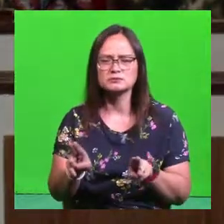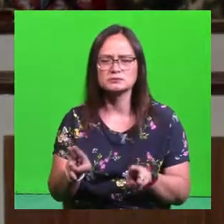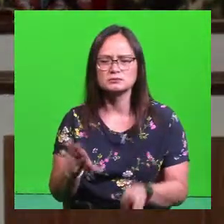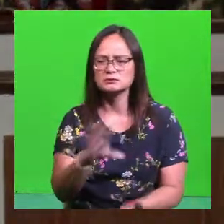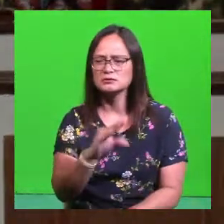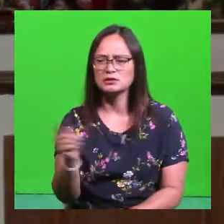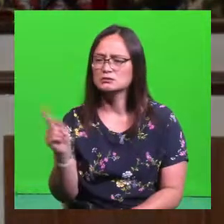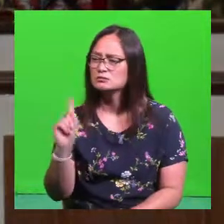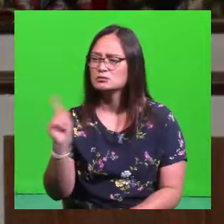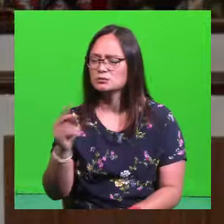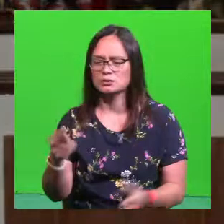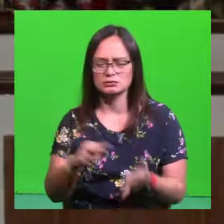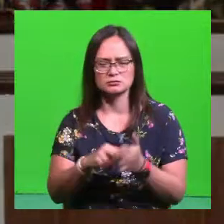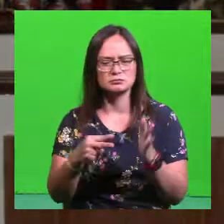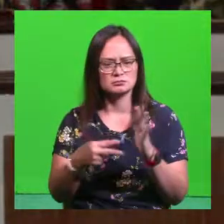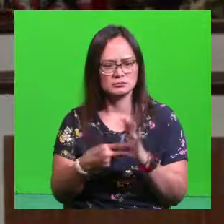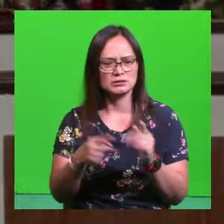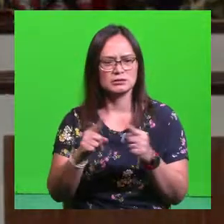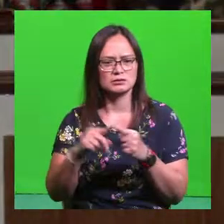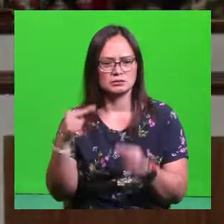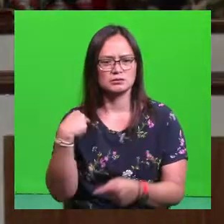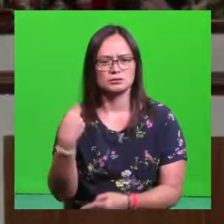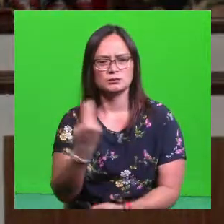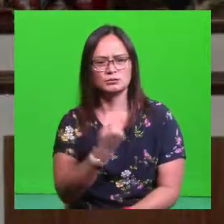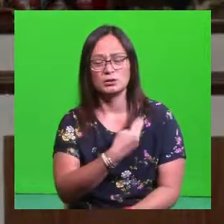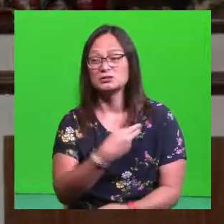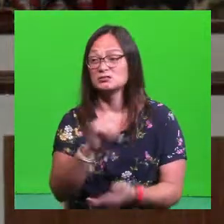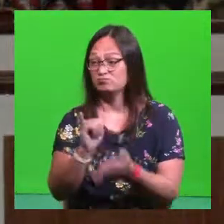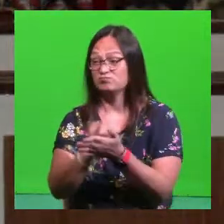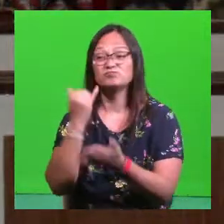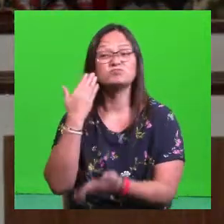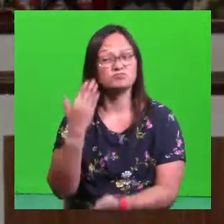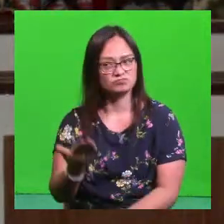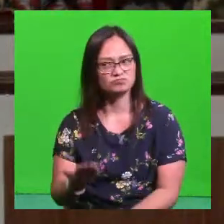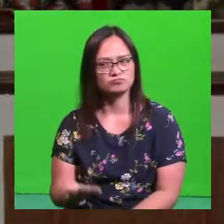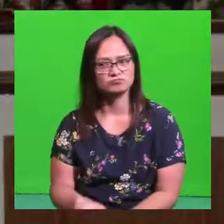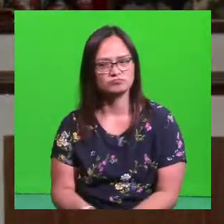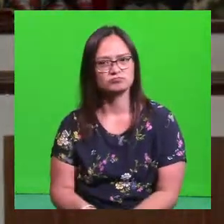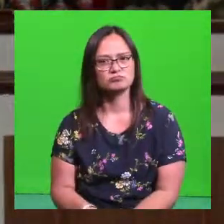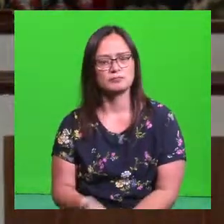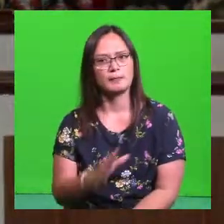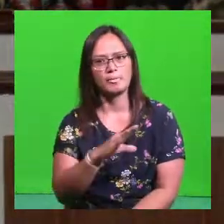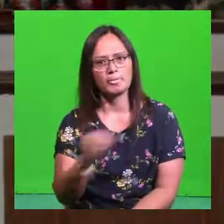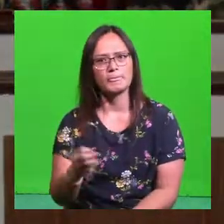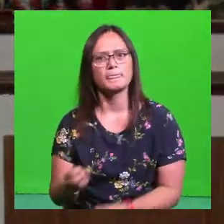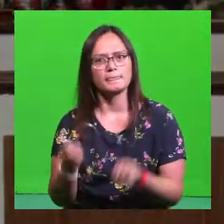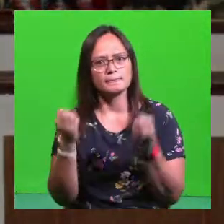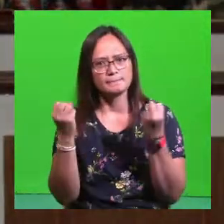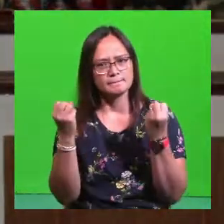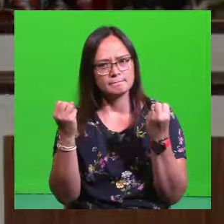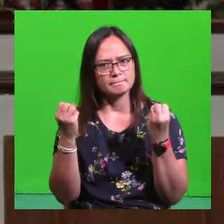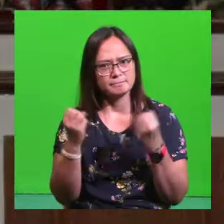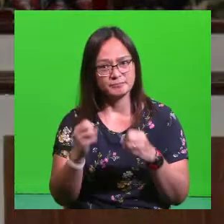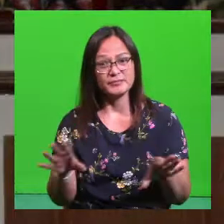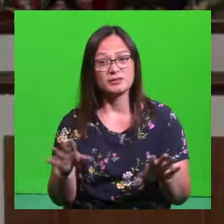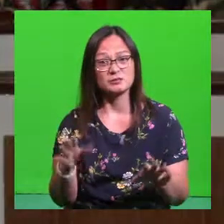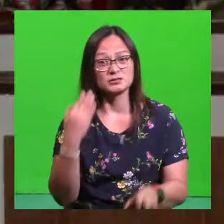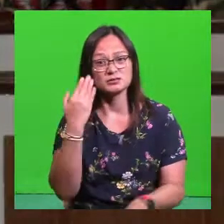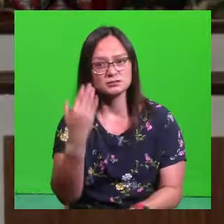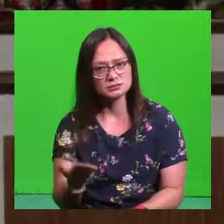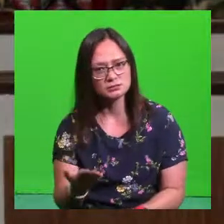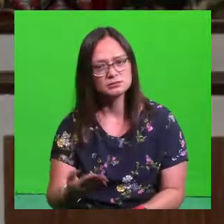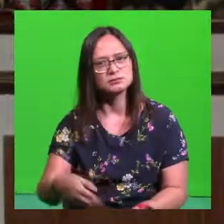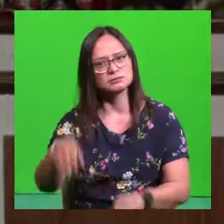atin ng kamatayang ito? At matapos siyang namatay sa krus ng Kalbaryo, ba't kinakailangan siyang